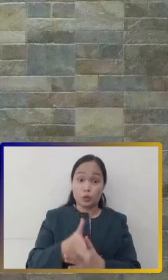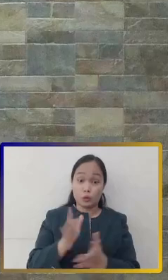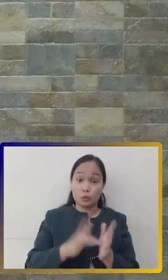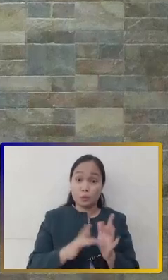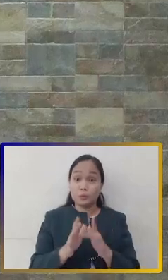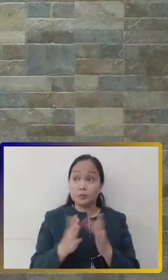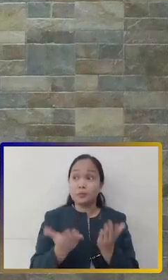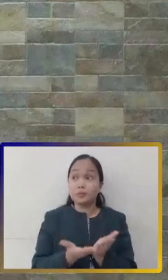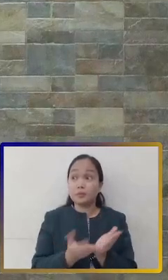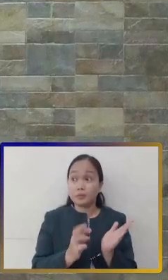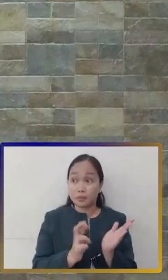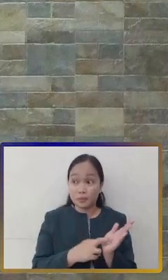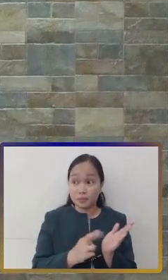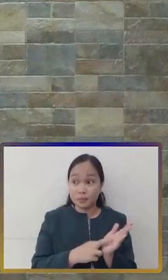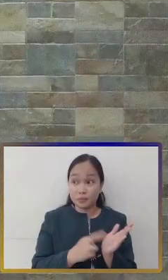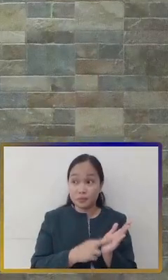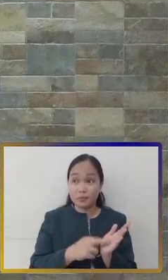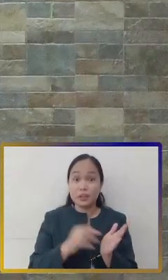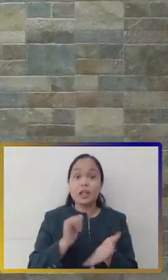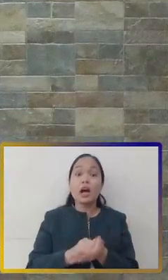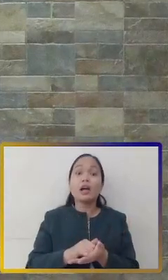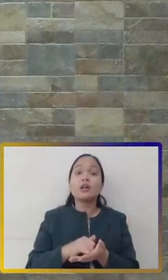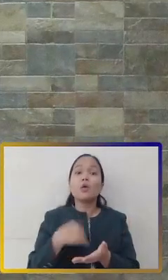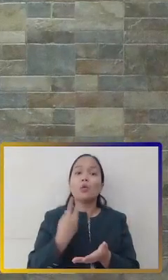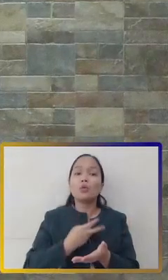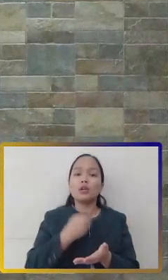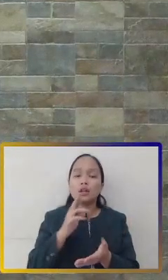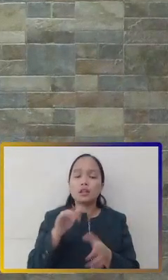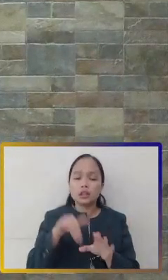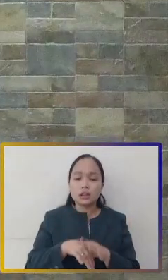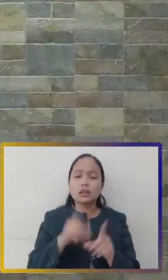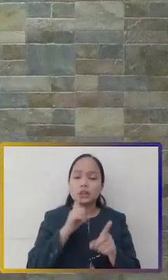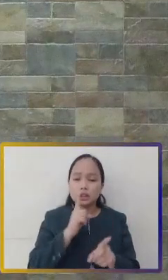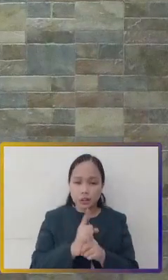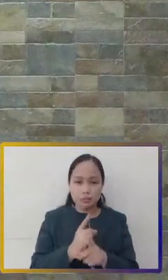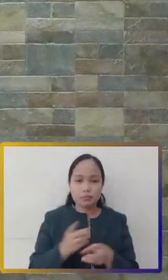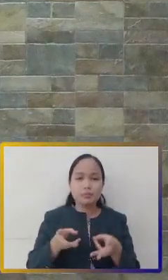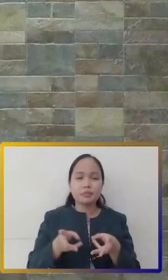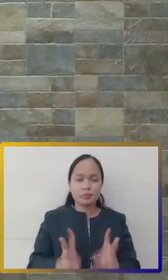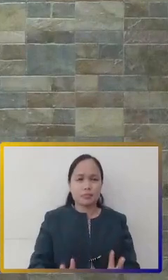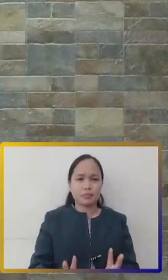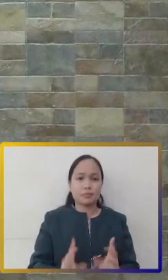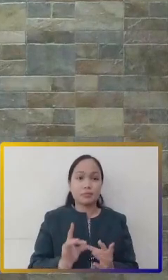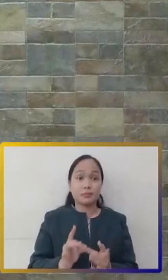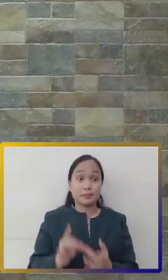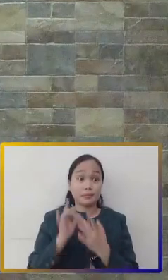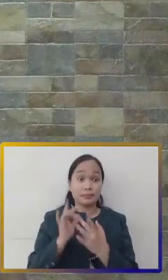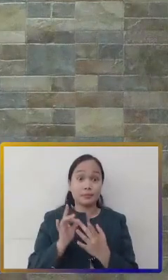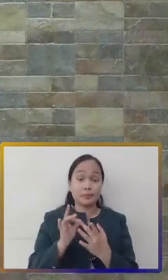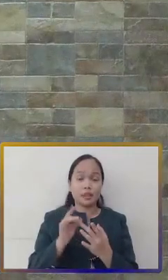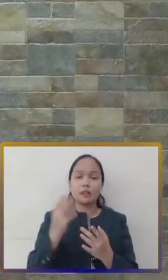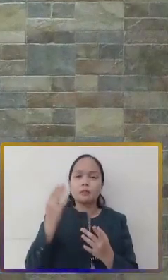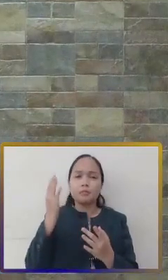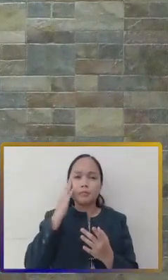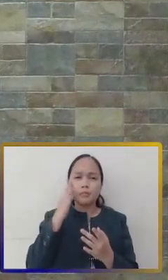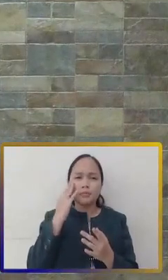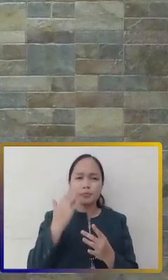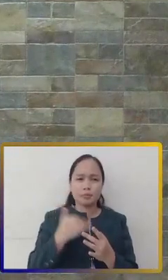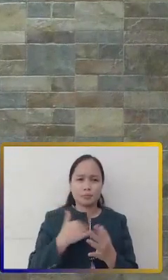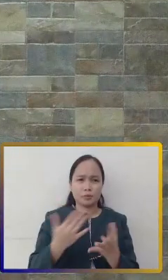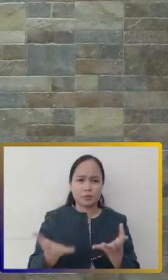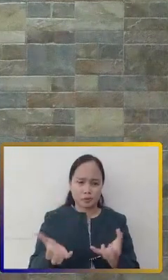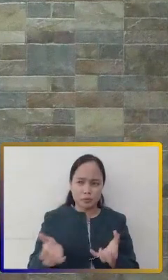records, that we are in the right pattern. Lalong-lalo na mga kapatid, kaya nga would like to encourage you na huwag po